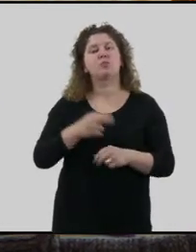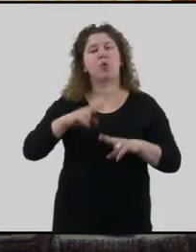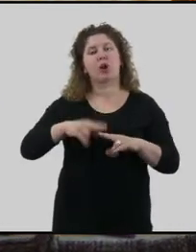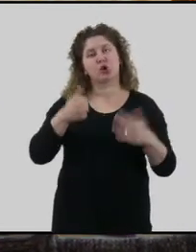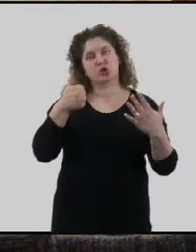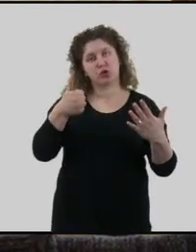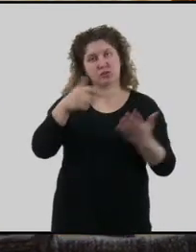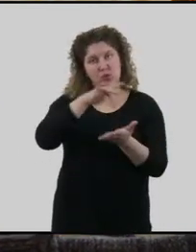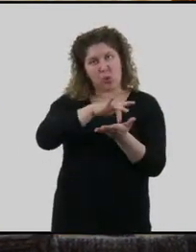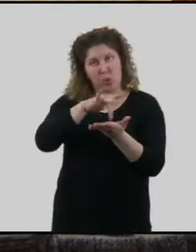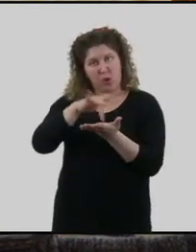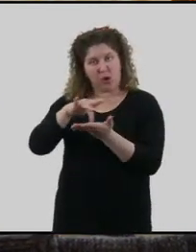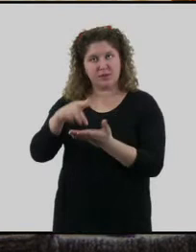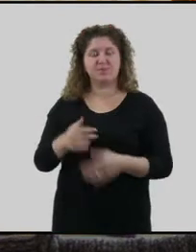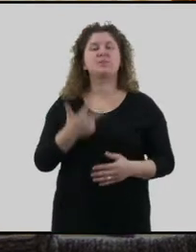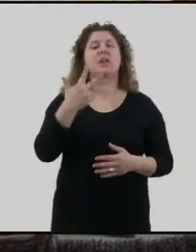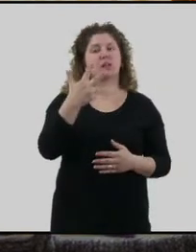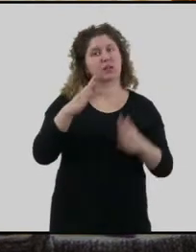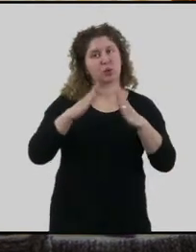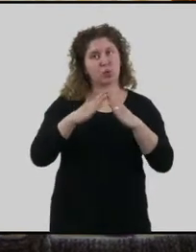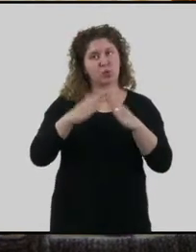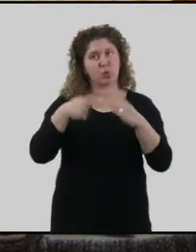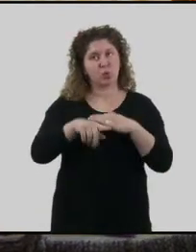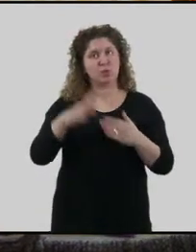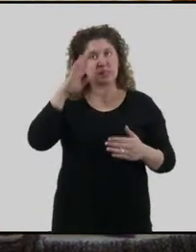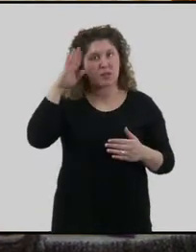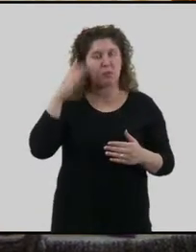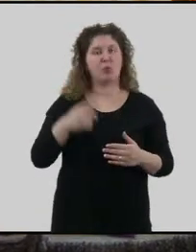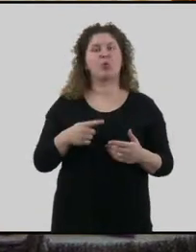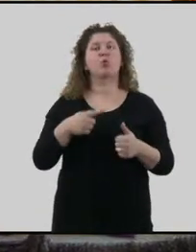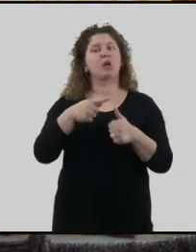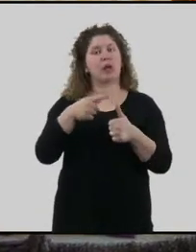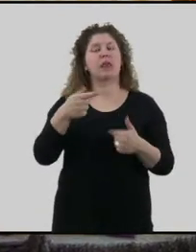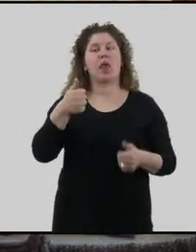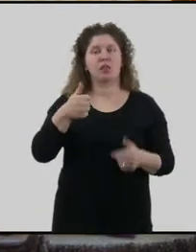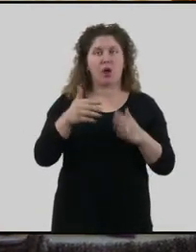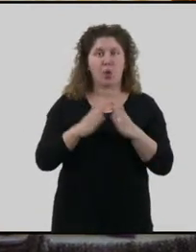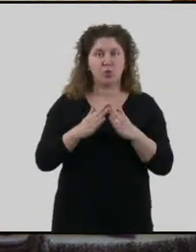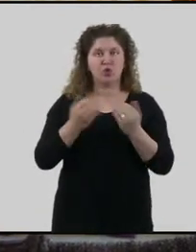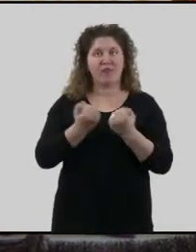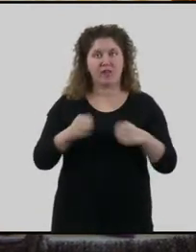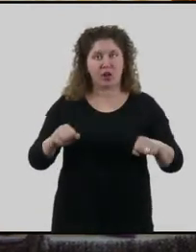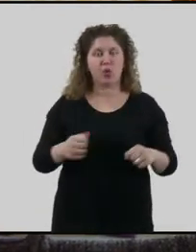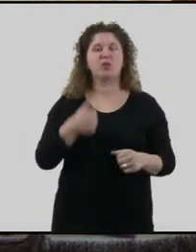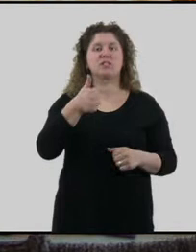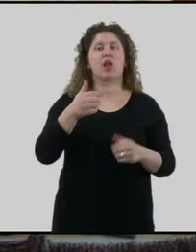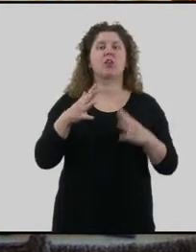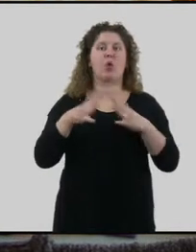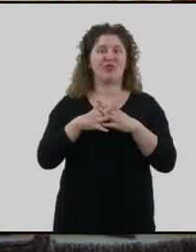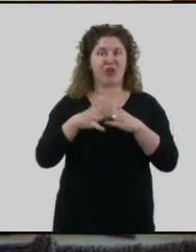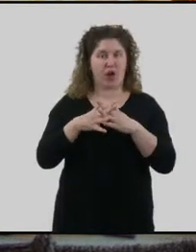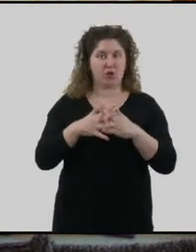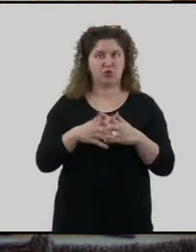dislociranih lokacija, 3 su kuće u Samoboru, jedna kuća u Velikoj Gorici, jedna u Kaštelukšiću, jedna